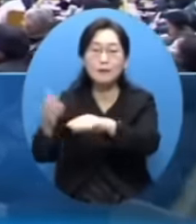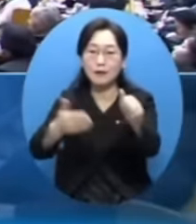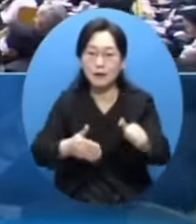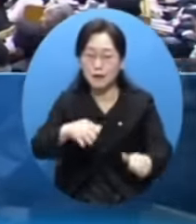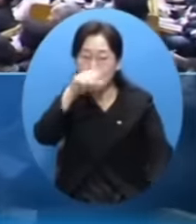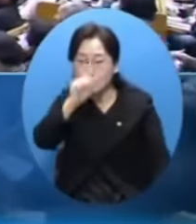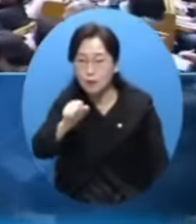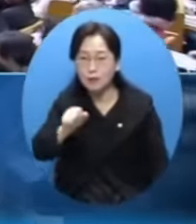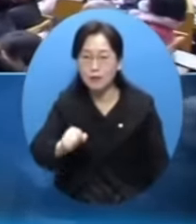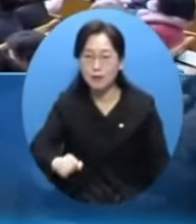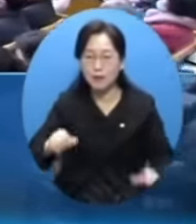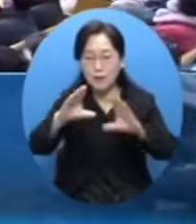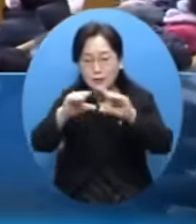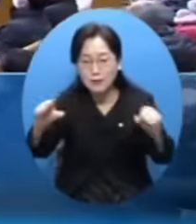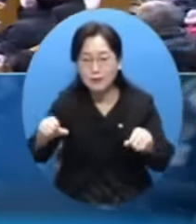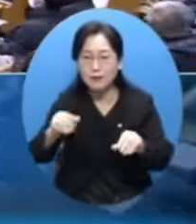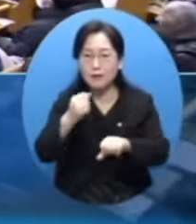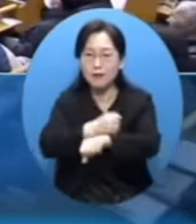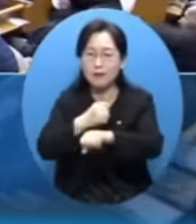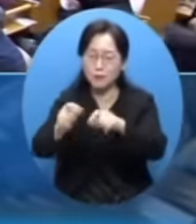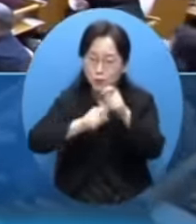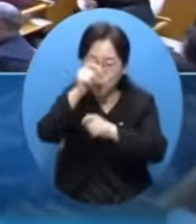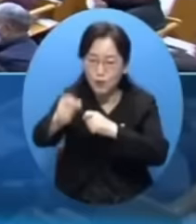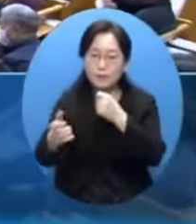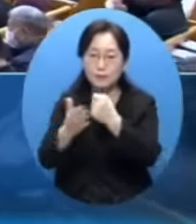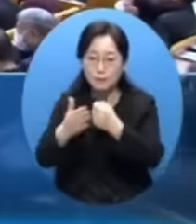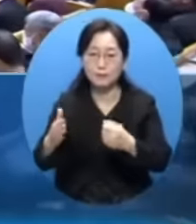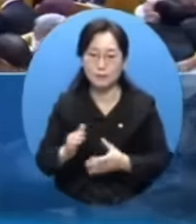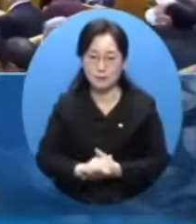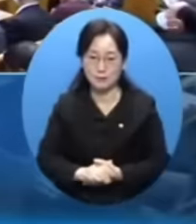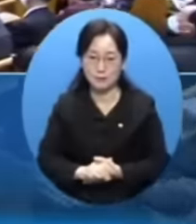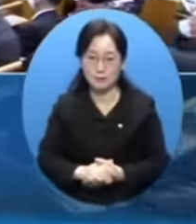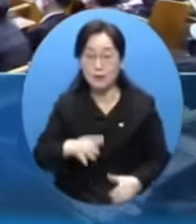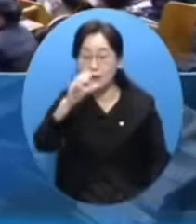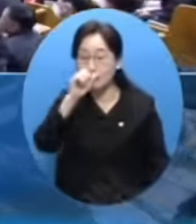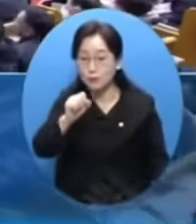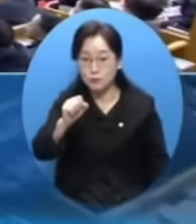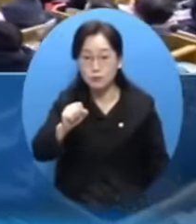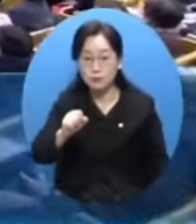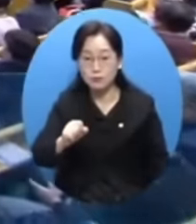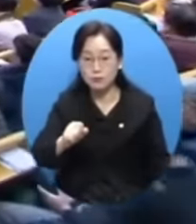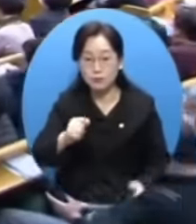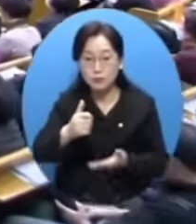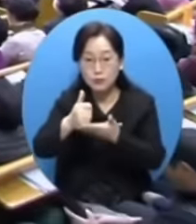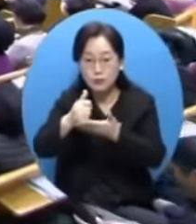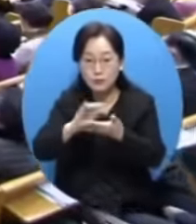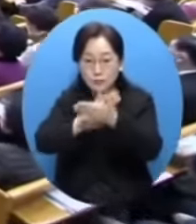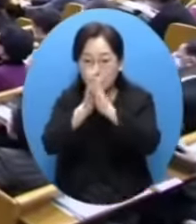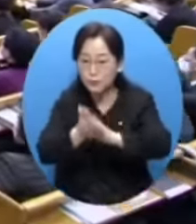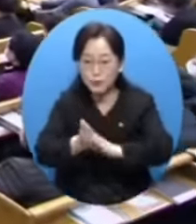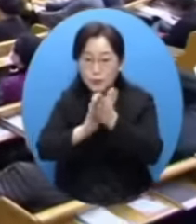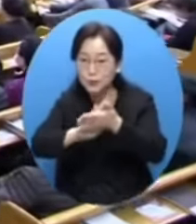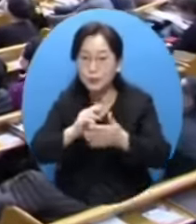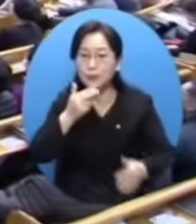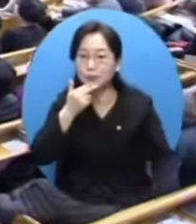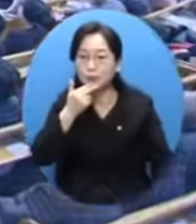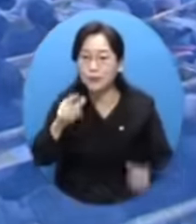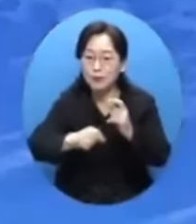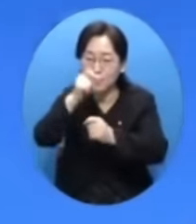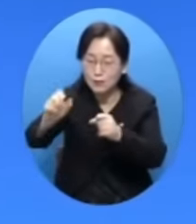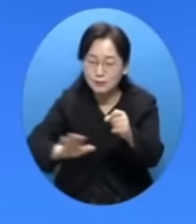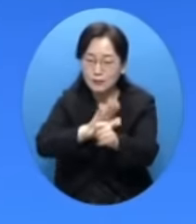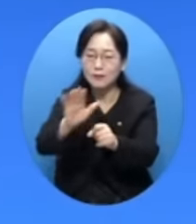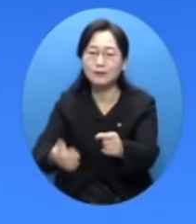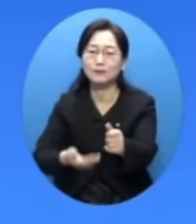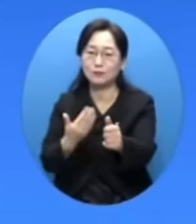선하시며 그의 인자심이 영원함이로다. 주님은 변함이 없으십니다. 우리 영원히